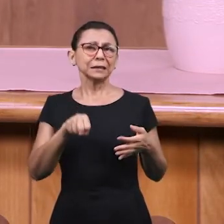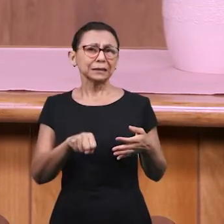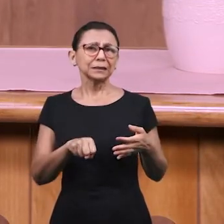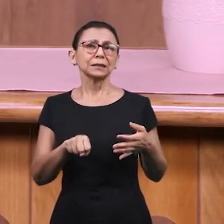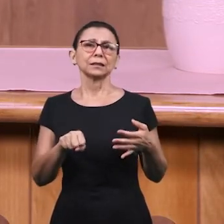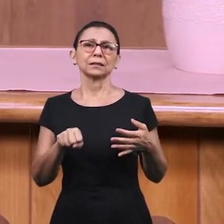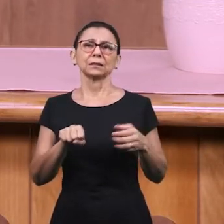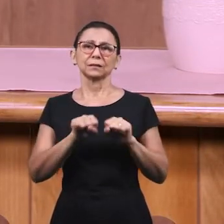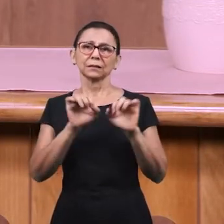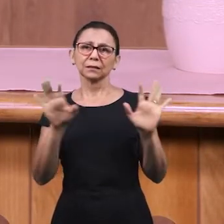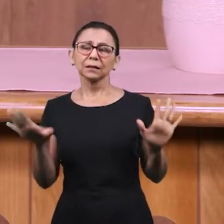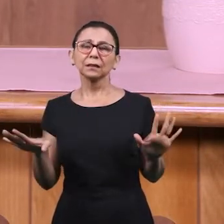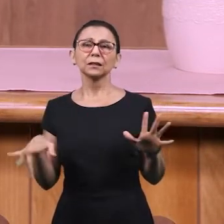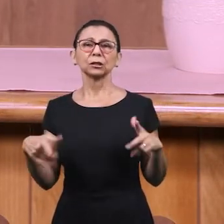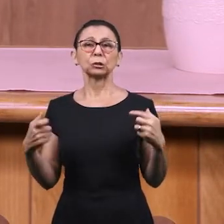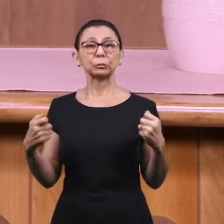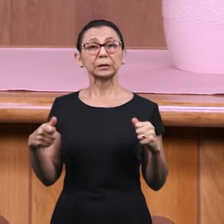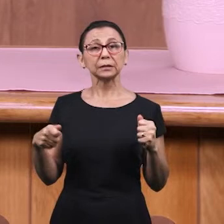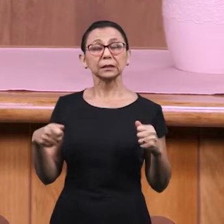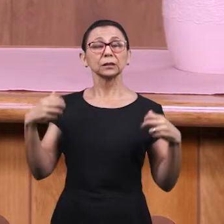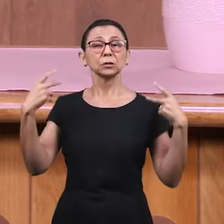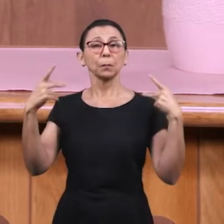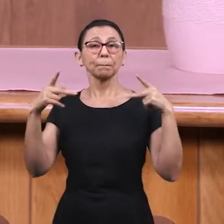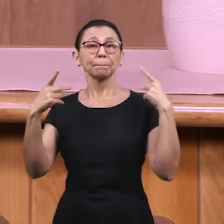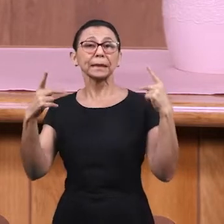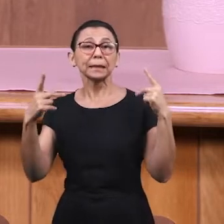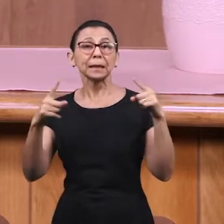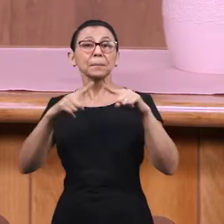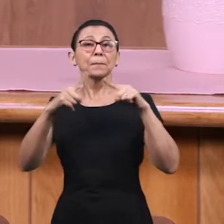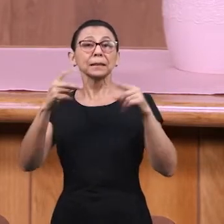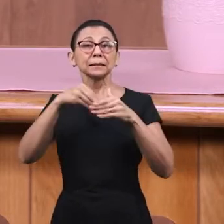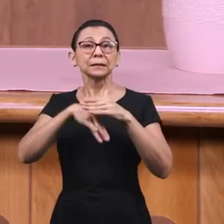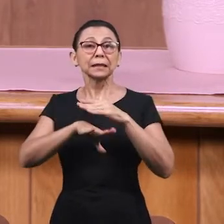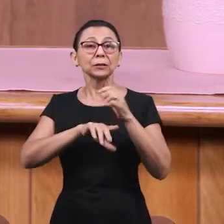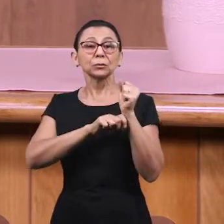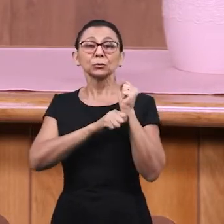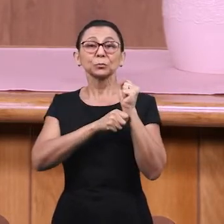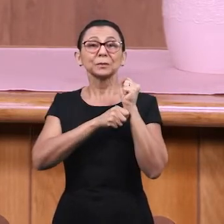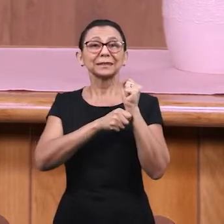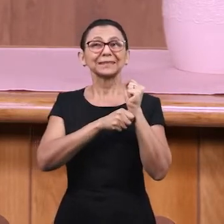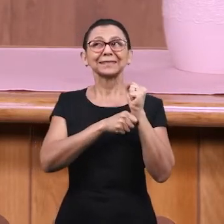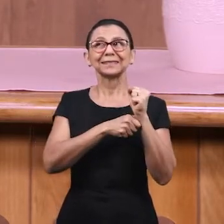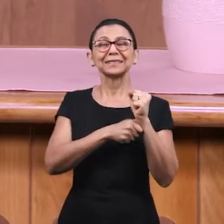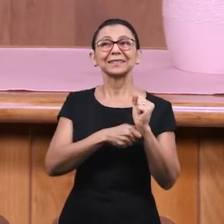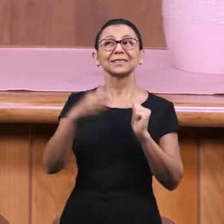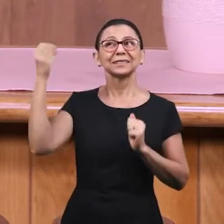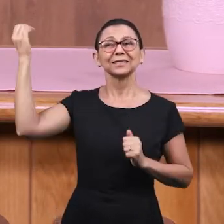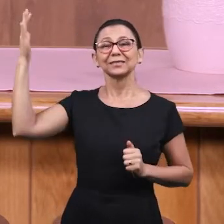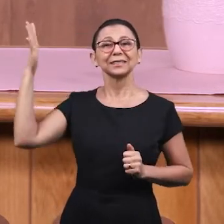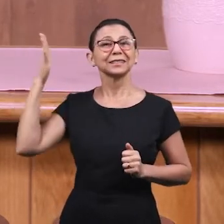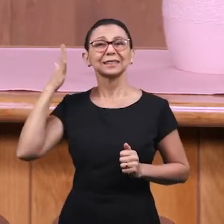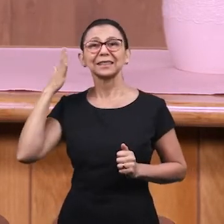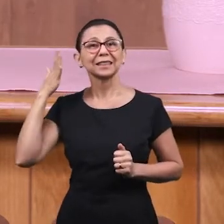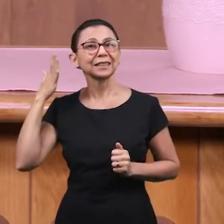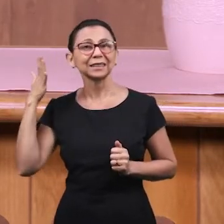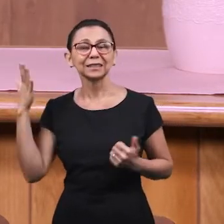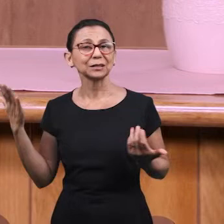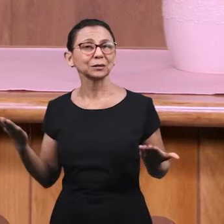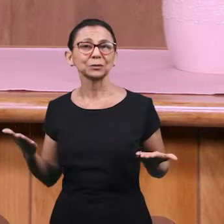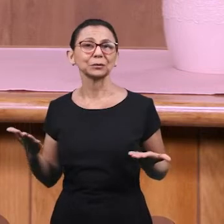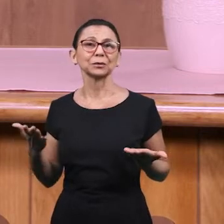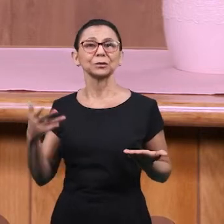Бог призвал нас, чтобы мы вошли в секрет. Слово – это секрет, это то, что привело нас